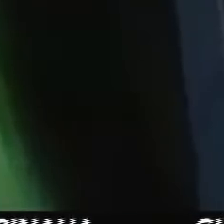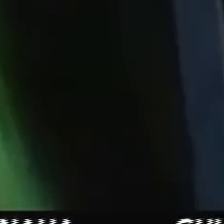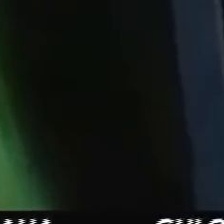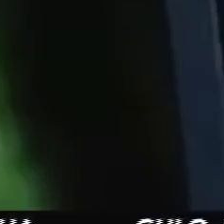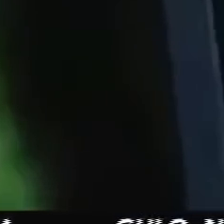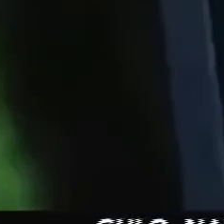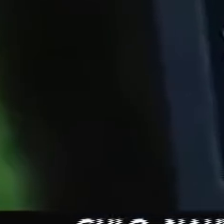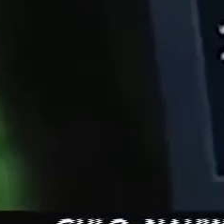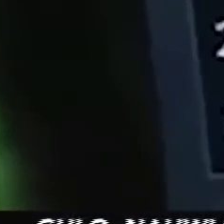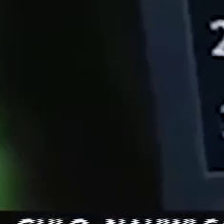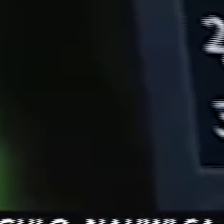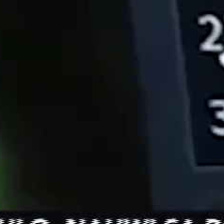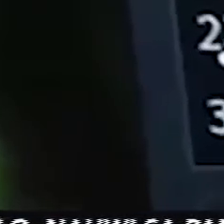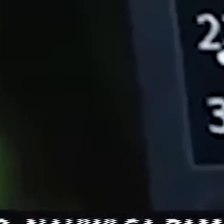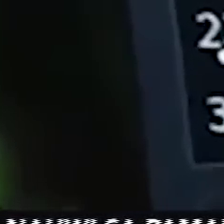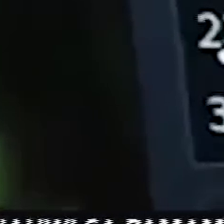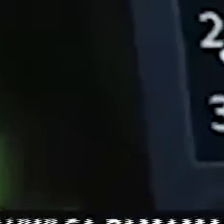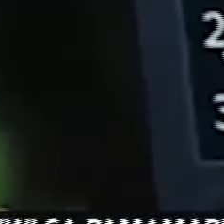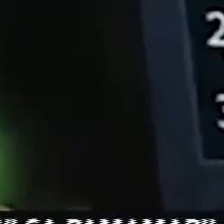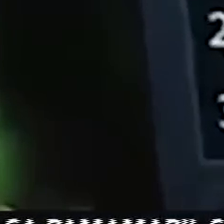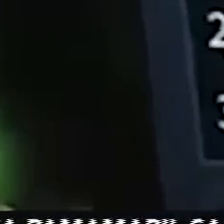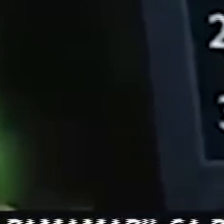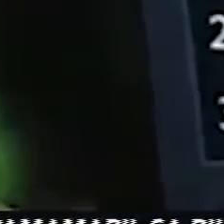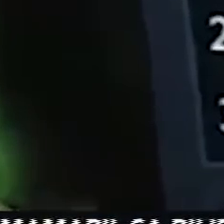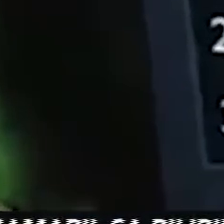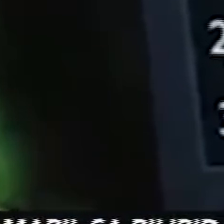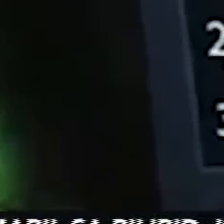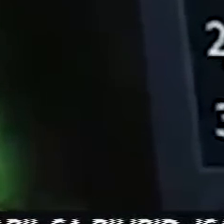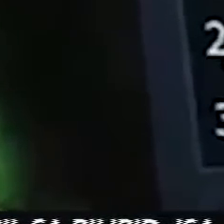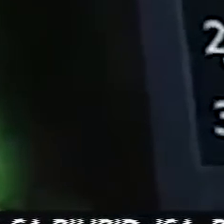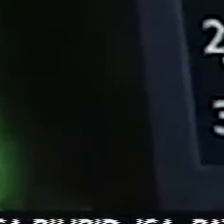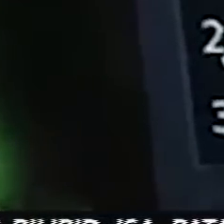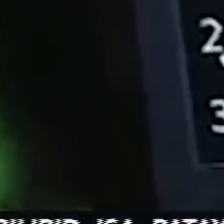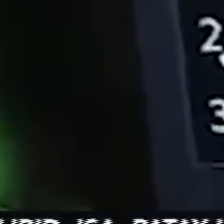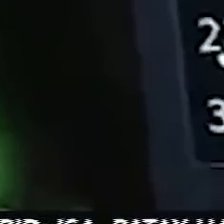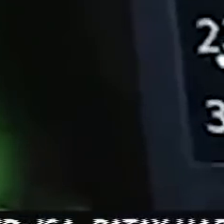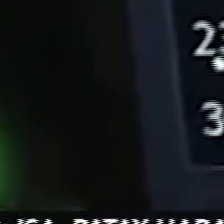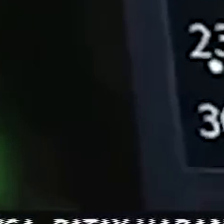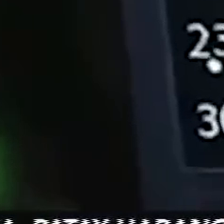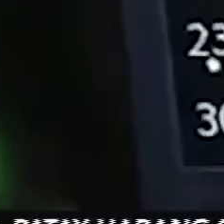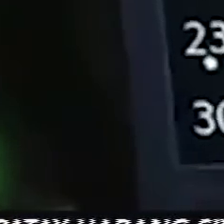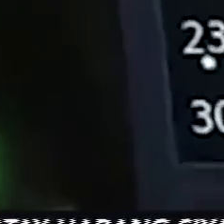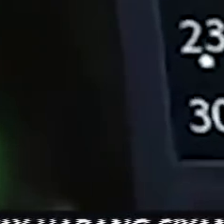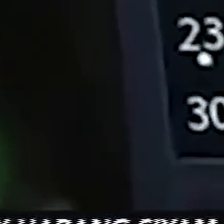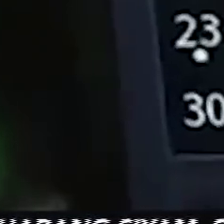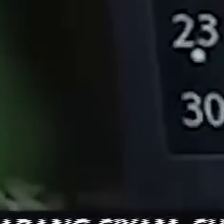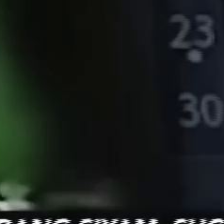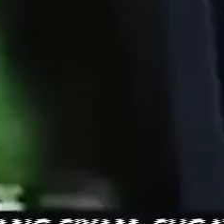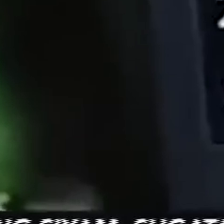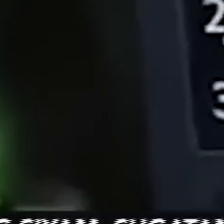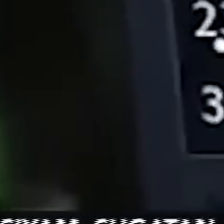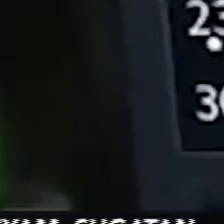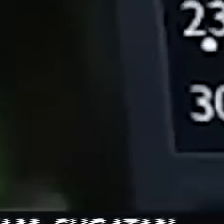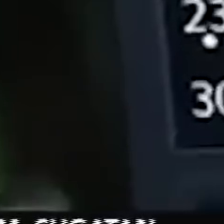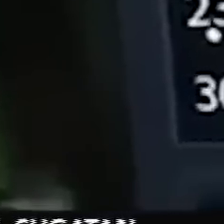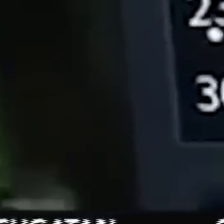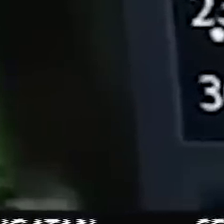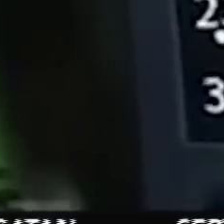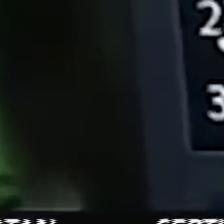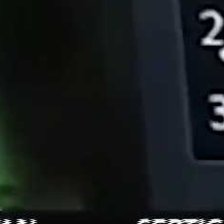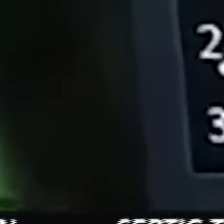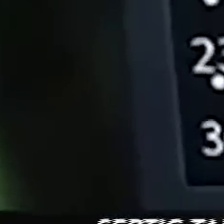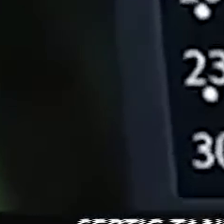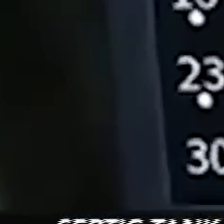Sakay ng isang parang delivery van ang mga pulis para hindi makatunog ang suspect na naka-standby sa tabing kalsada. Pagtapat sa pwesto